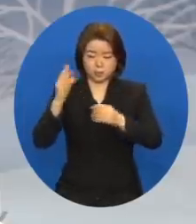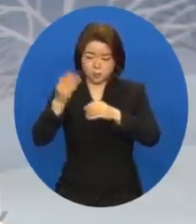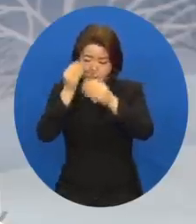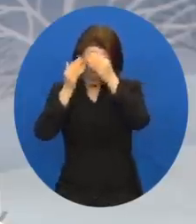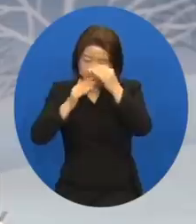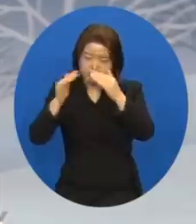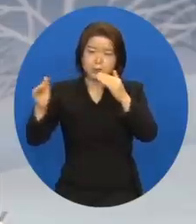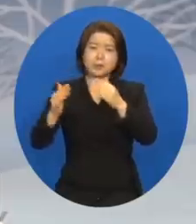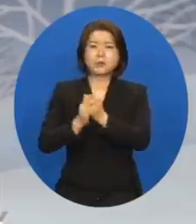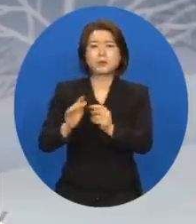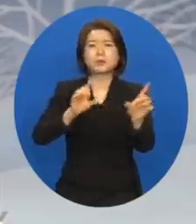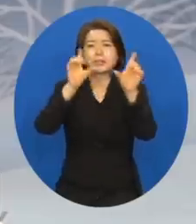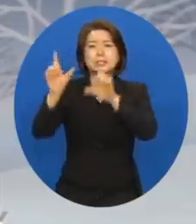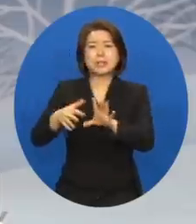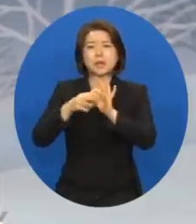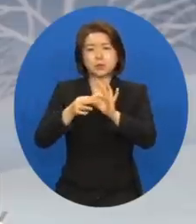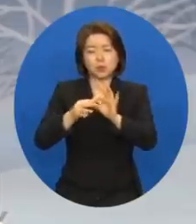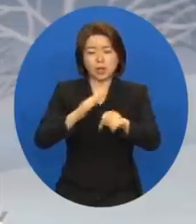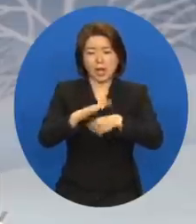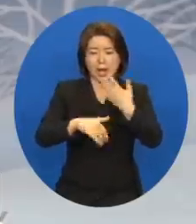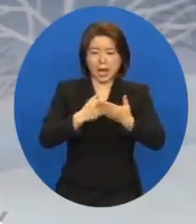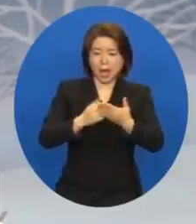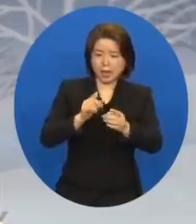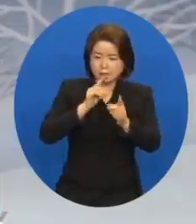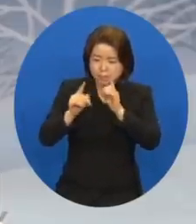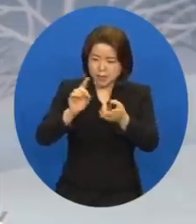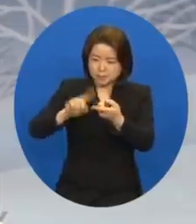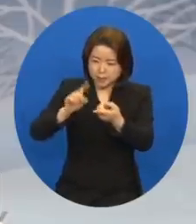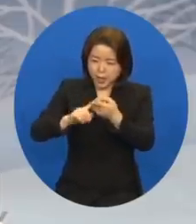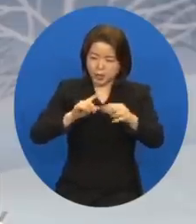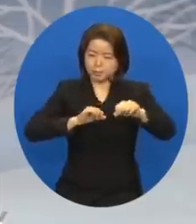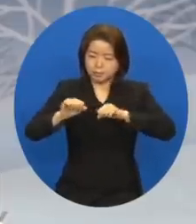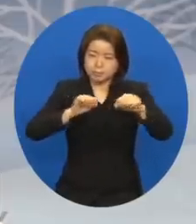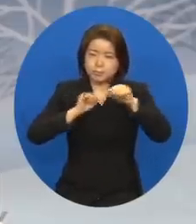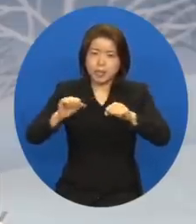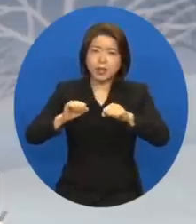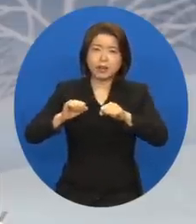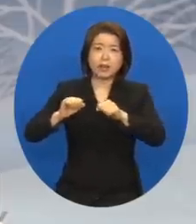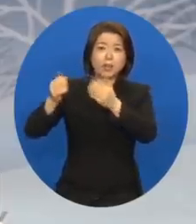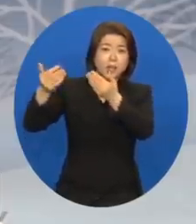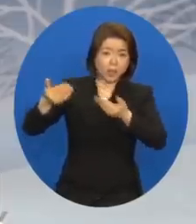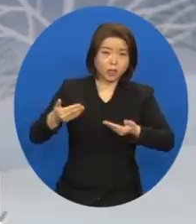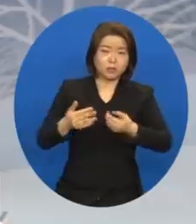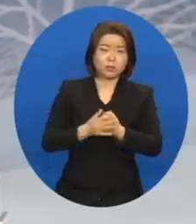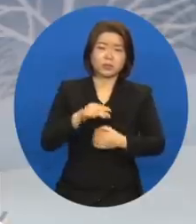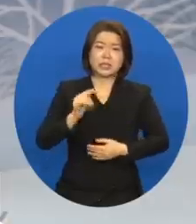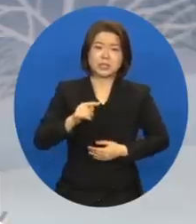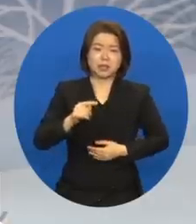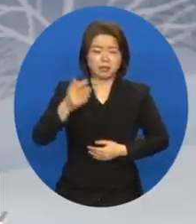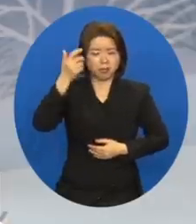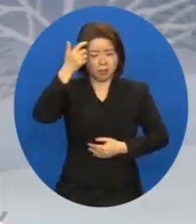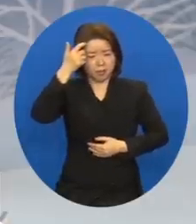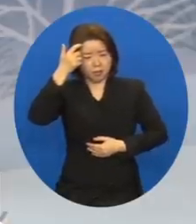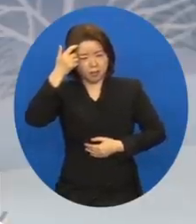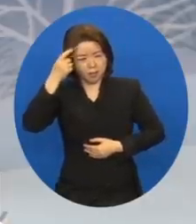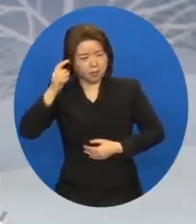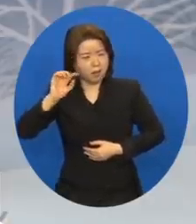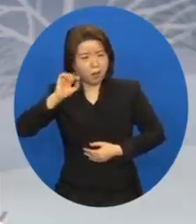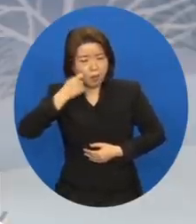통하여 하나님의 말씀을 지켜 행하게 하실 것이라 하시는 이 정말 상상이 안